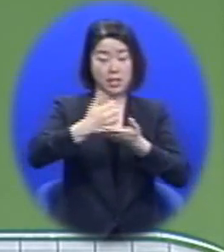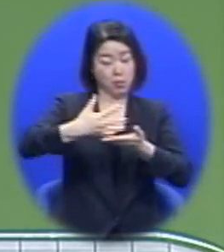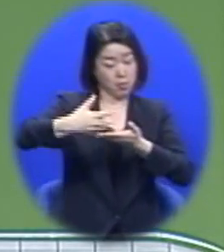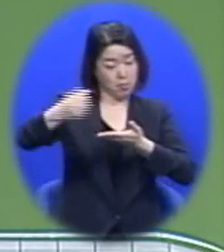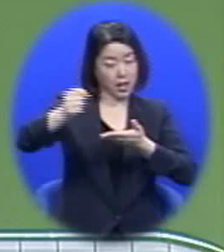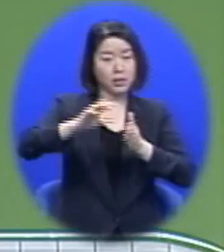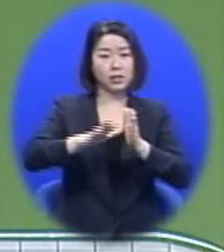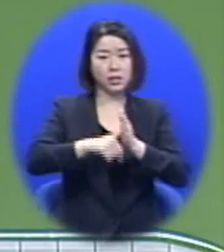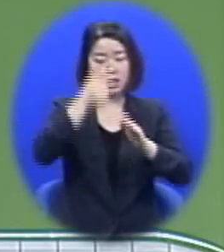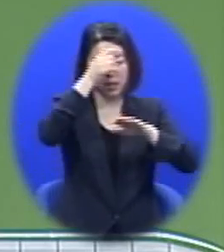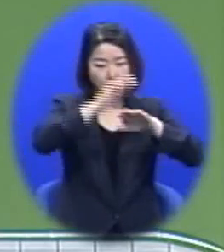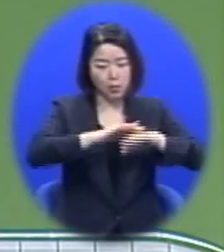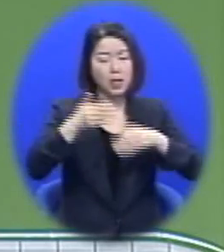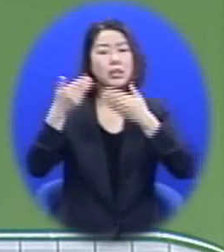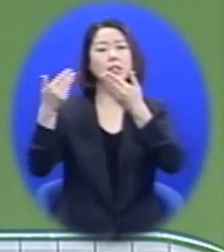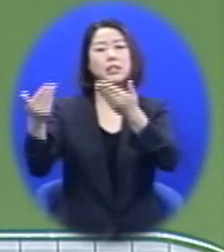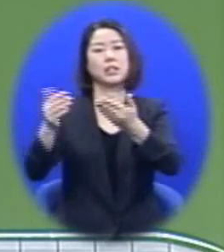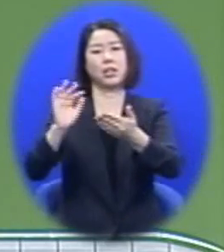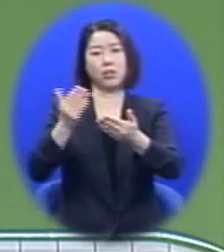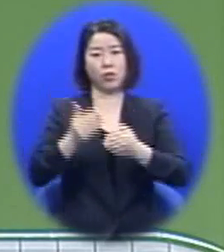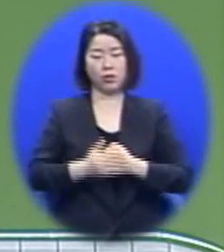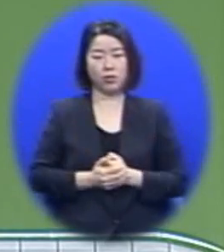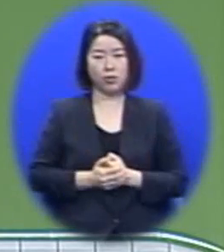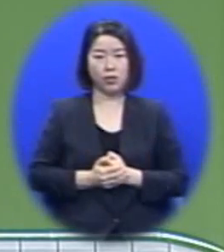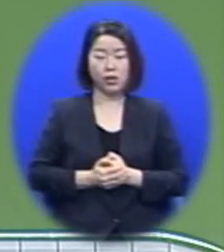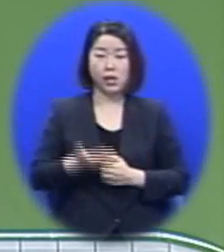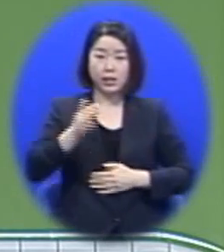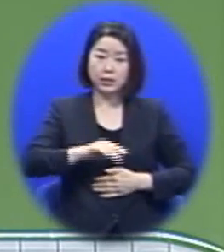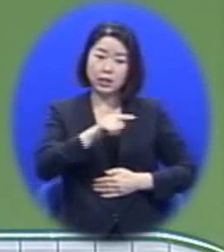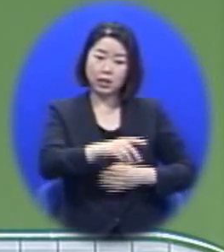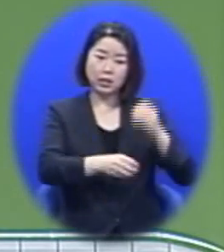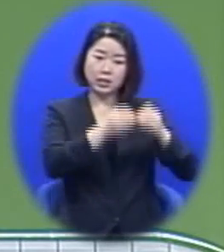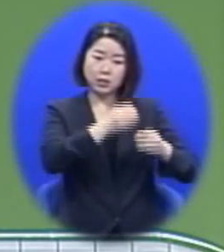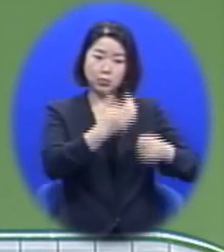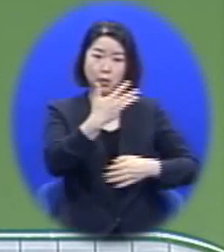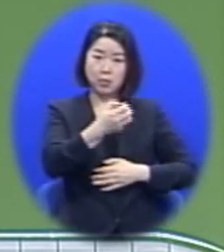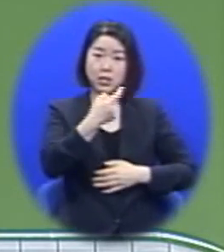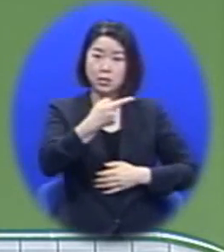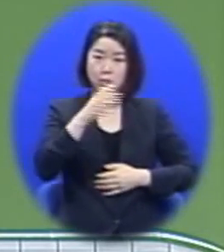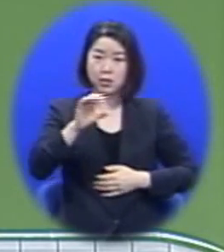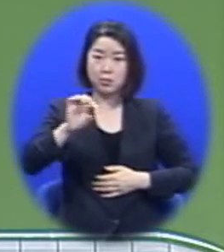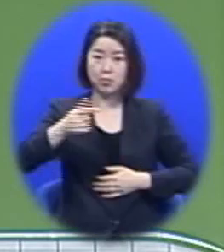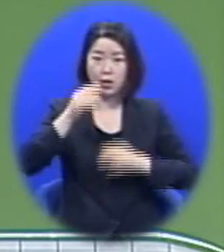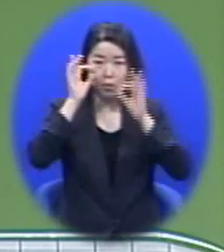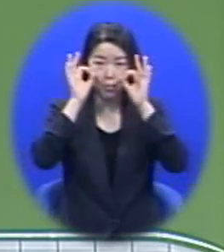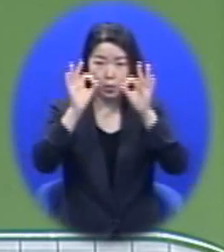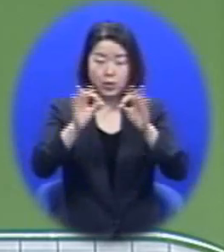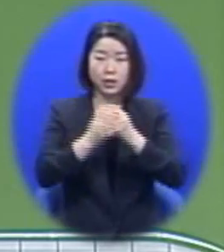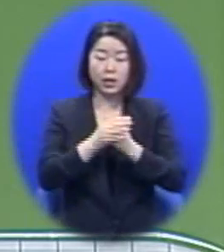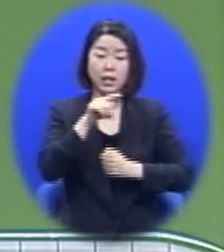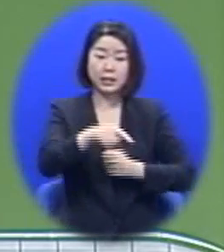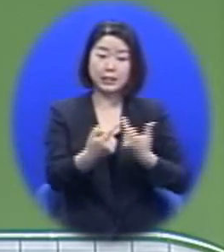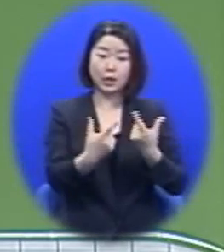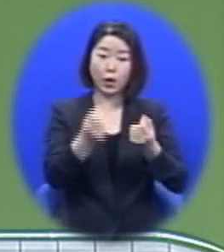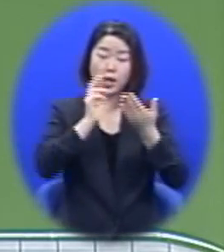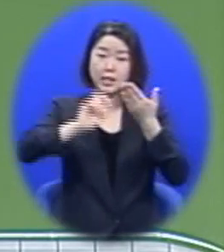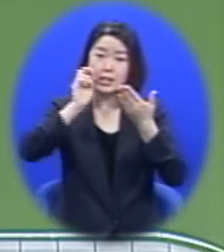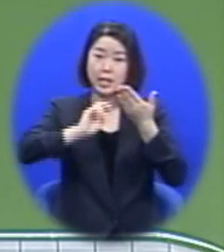드린 거가 되는 것입니다. 그런데 이 시편 81편을 보니까 그렇게